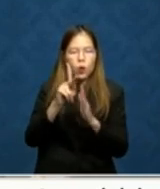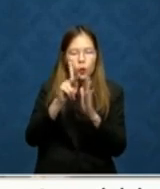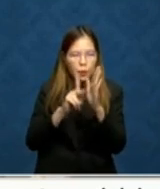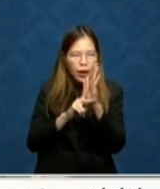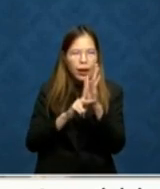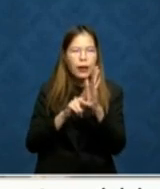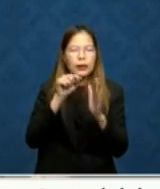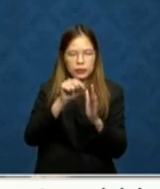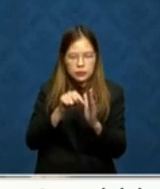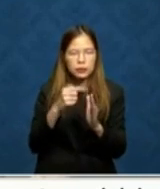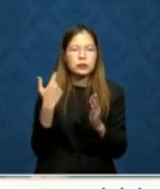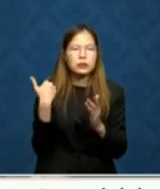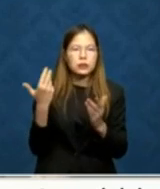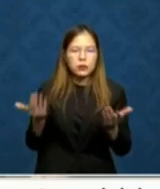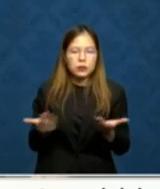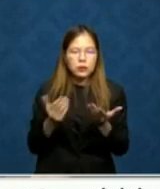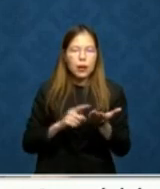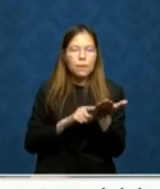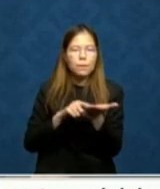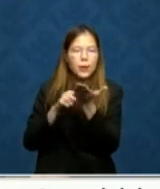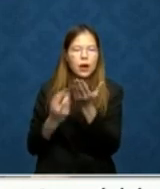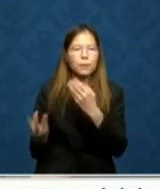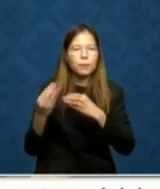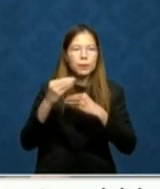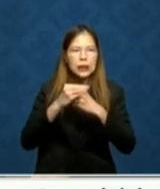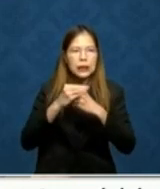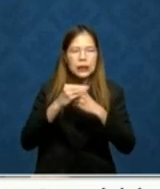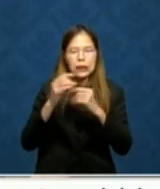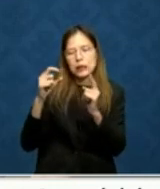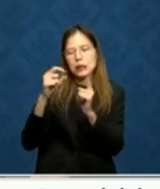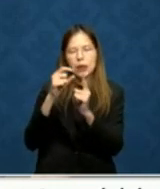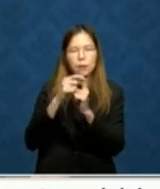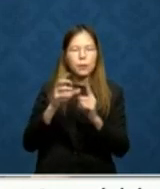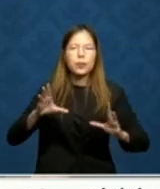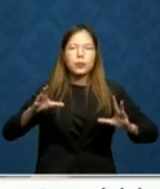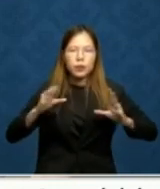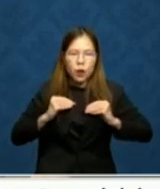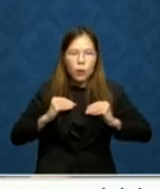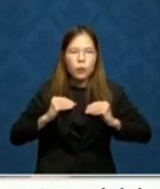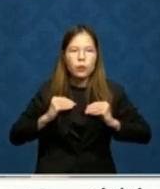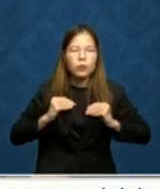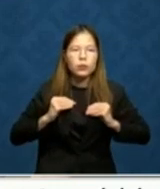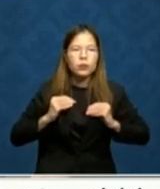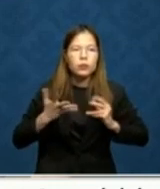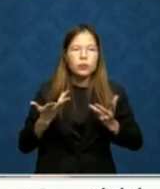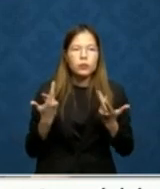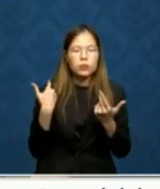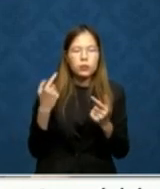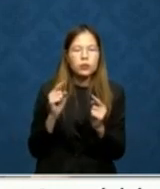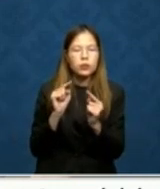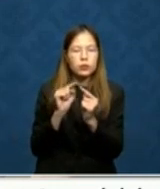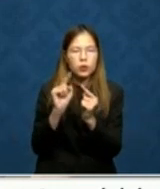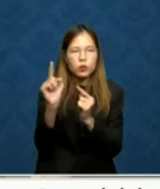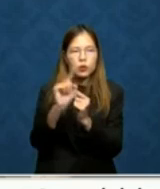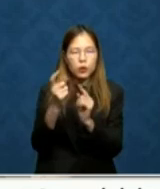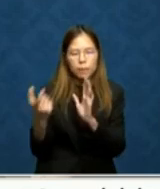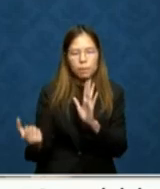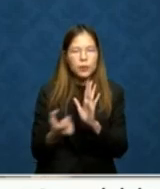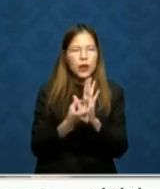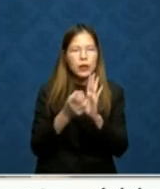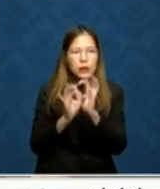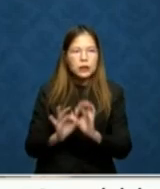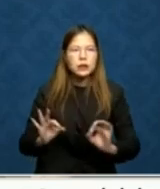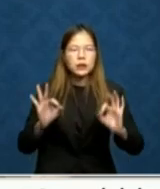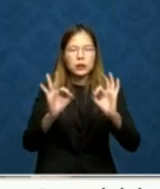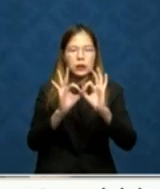ฉบับนี้ค่ะโดยเสนอให้เพิ่มประเด็นความยินยอมในนิยามการคุกคามทางเพศและเห็นด้วยอย่างยิ่งที่จะบรรจุประเด็นความ